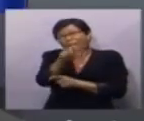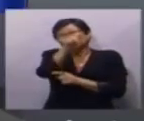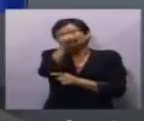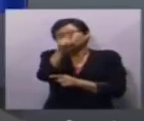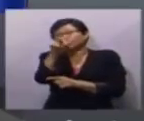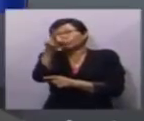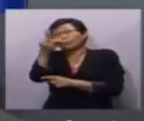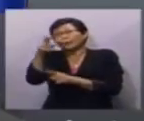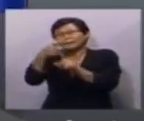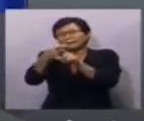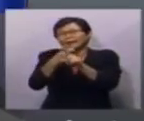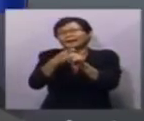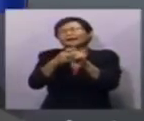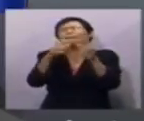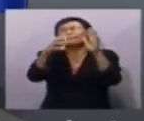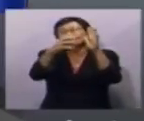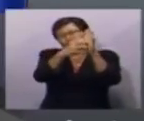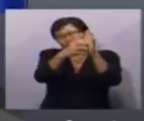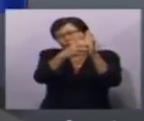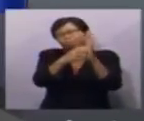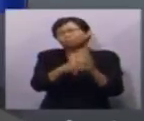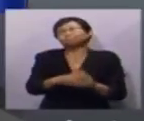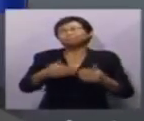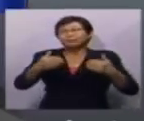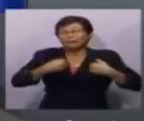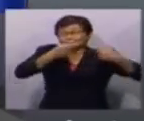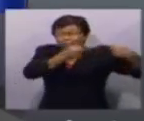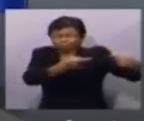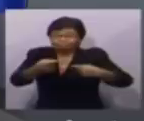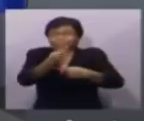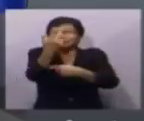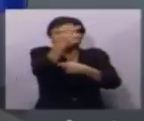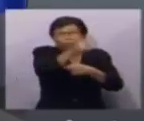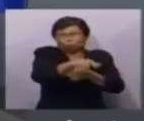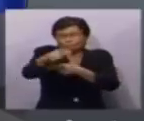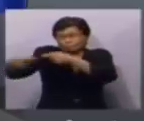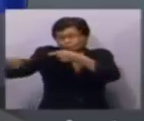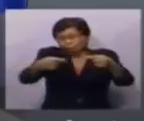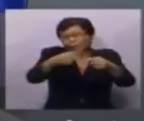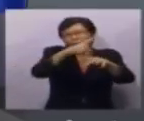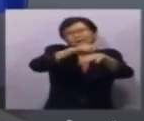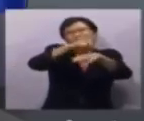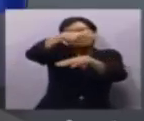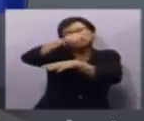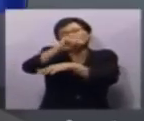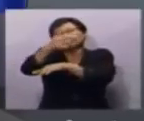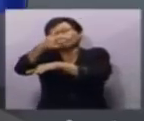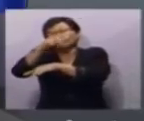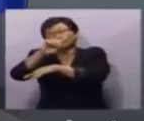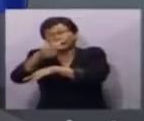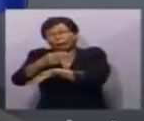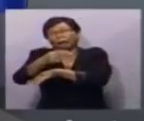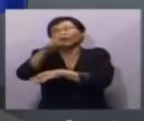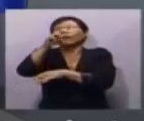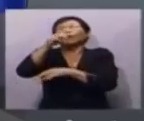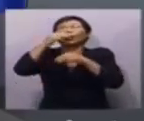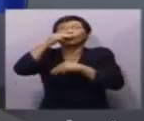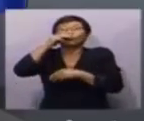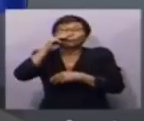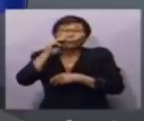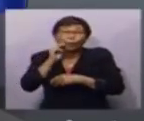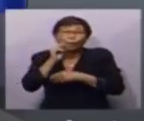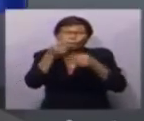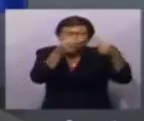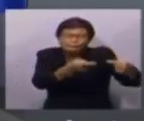Zubir Ahmad daripada parti PAS. Juga pertandingan tiga penjuru dipaguh. Penyandang kerusi Tan Sri Muhyiddin Yassin